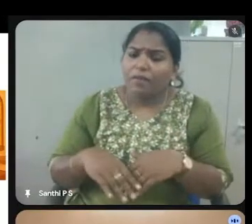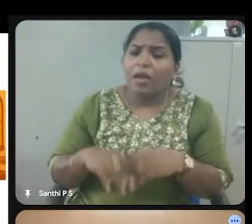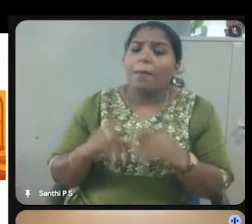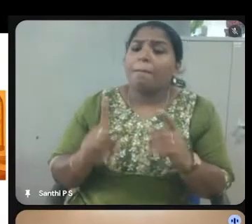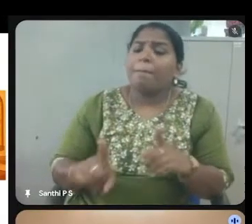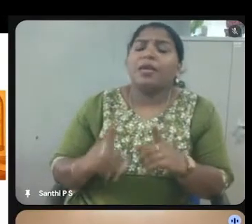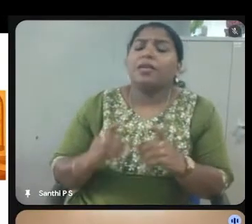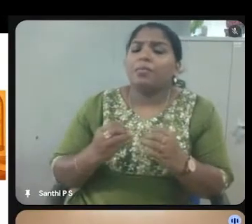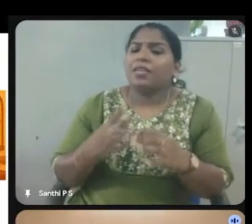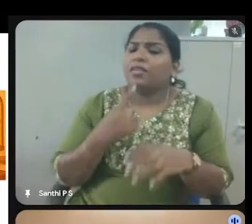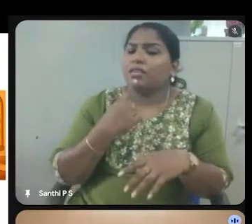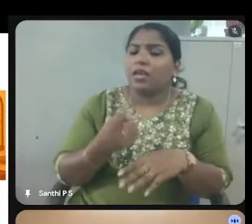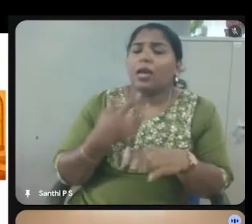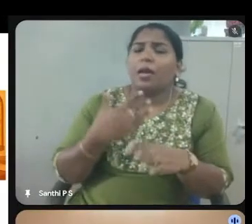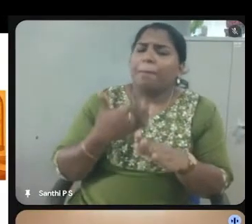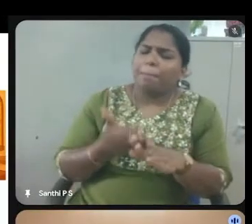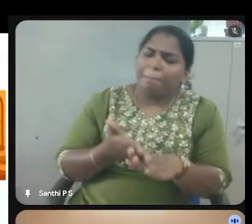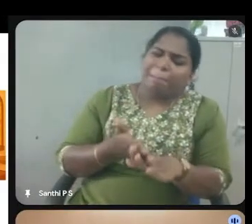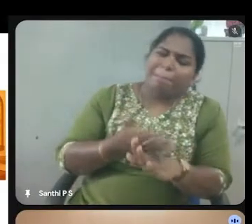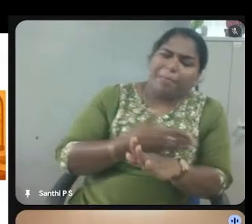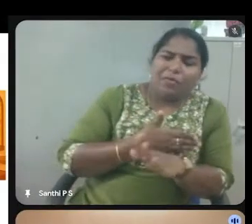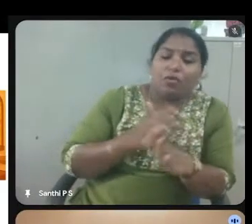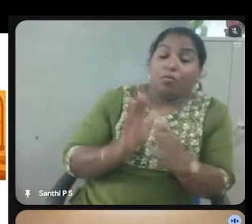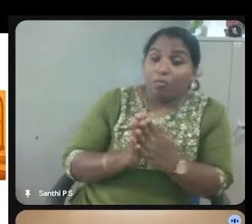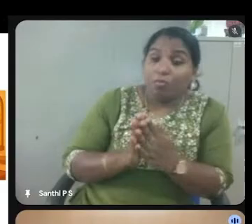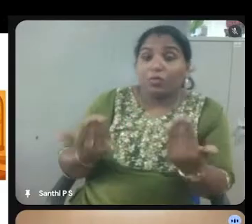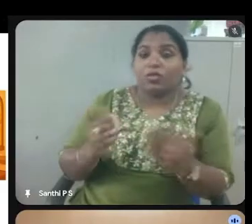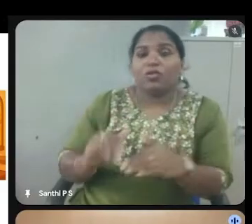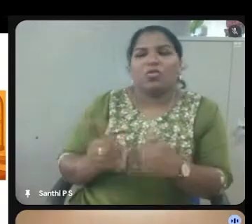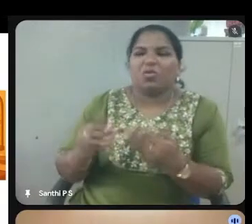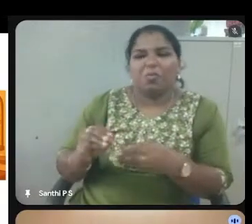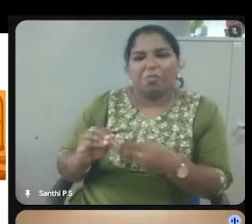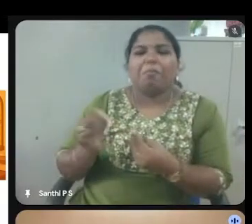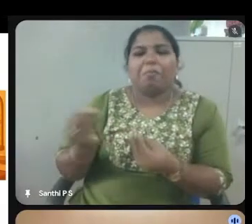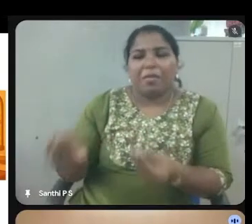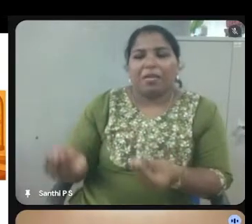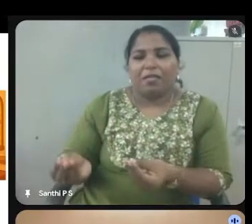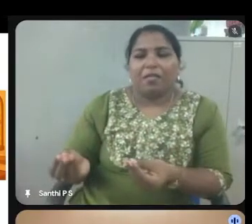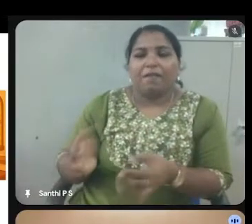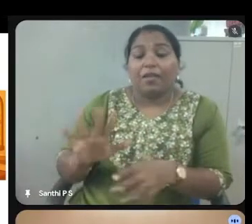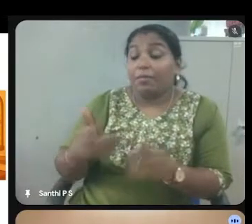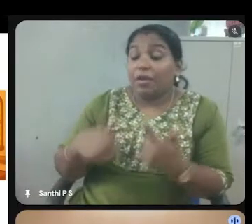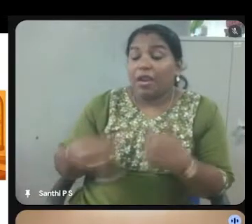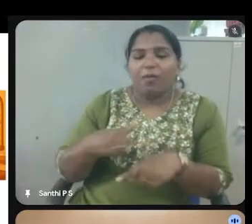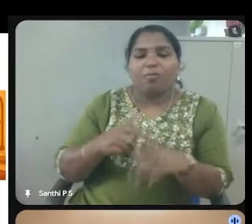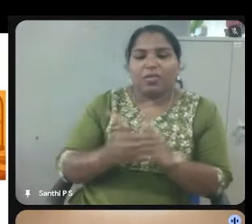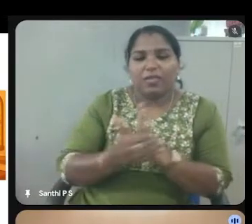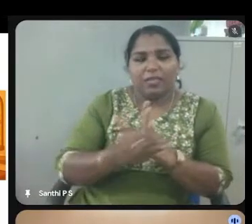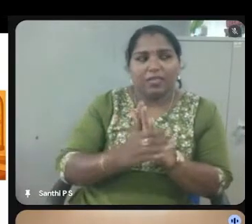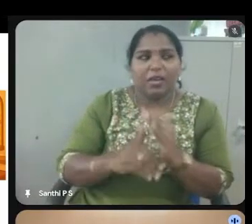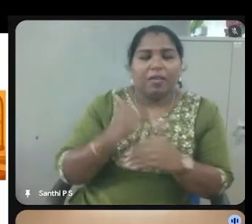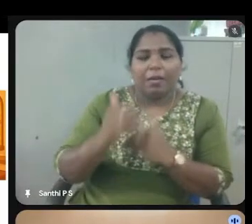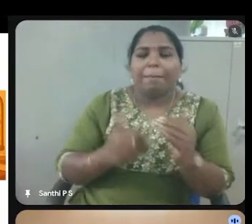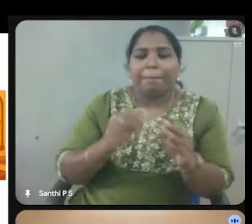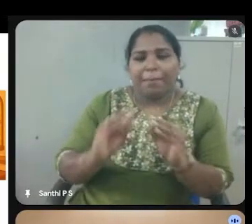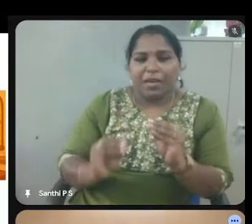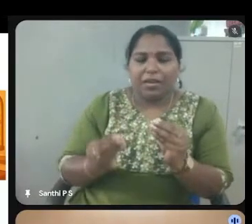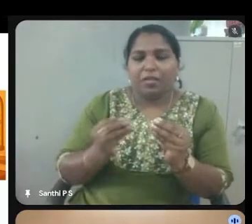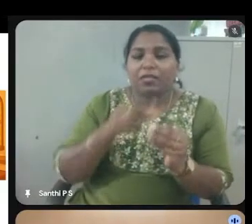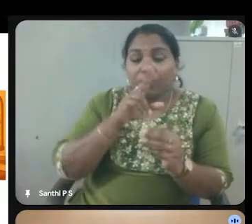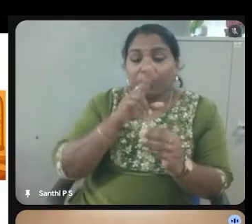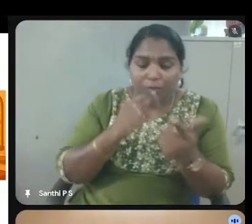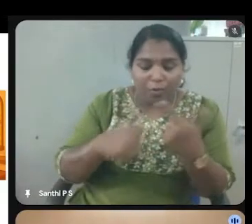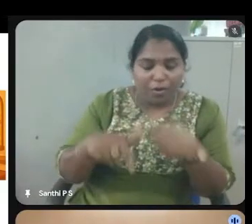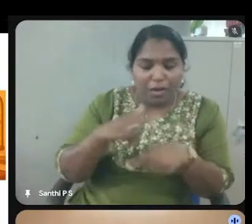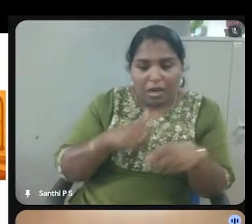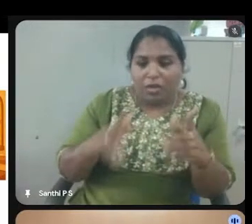പറയുന്നത് എത്രത്തോളം നേരത്തെ നമുക്ക് ബുക്സ് ഇൻട്രൊഡ്യൂസ് ചെയ്യാമോ അത്രയും ബെറ്റർ ആയിരിക്കും അവരുടെ ലാംഗ്വേജ് സ്കിൽസ്. അതായത് നമ്മൾ സംസാര ഭാഷ വികസനത്തിന് എന്താ